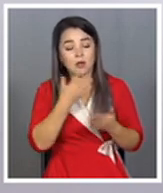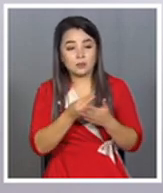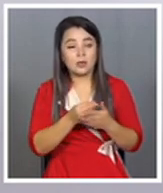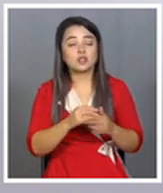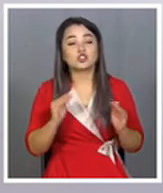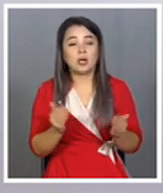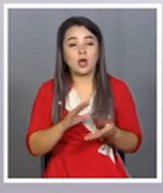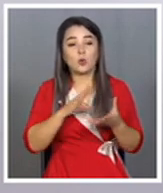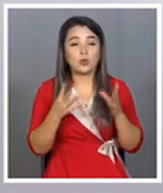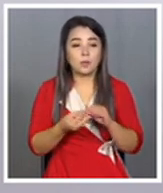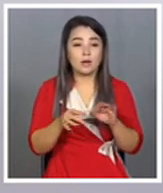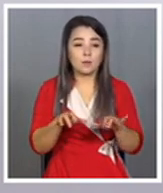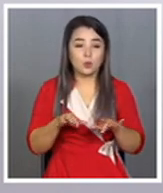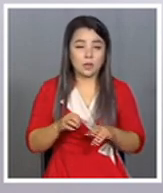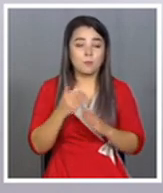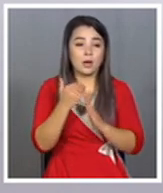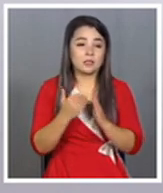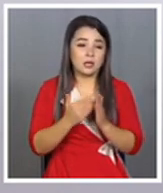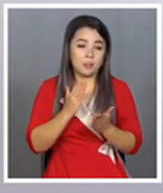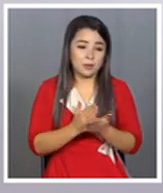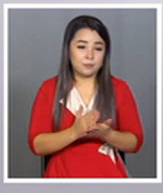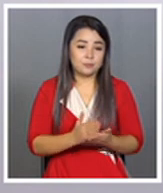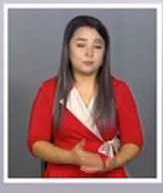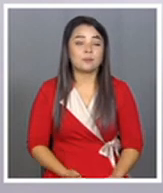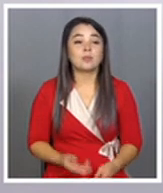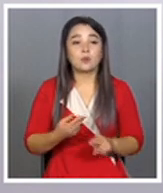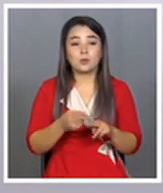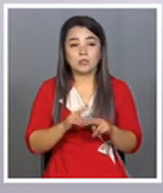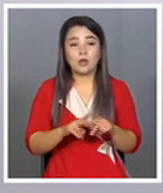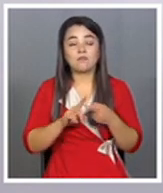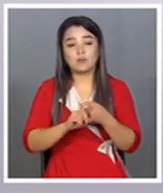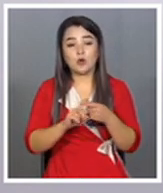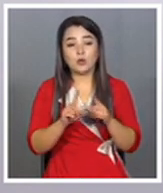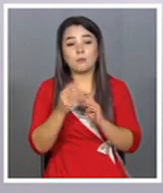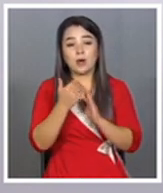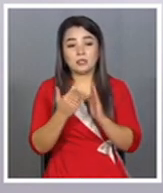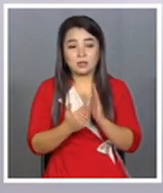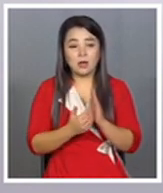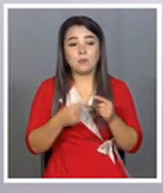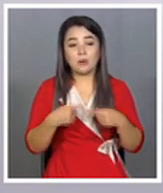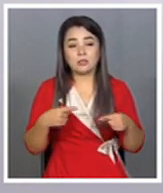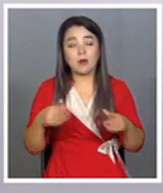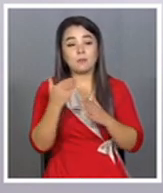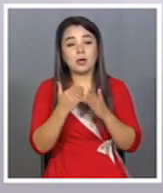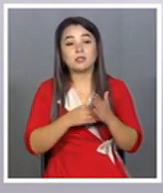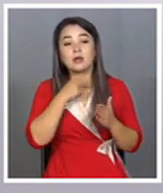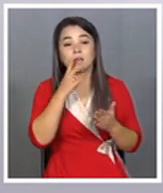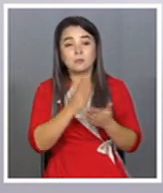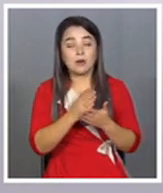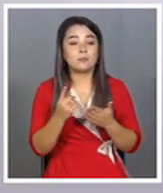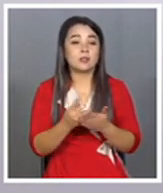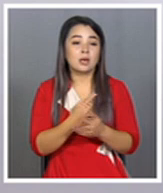шағын көлемді компьютерлік бағдарлама. Бұндай вирустық бағдарлама басқа бағдарламалардың